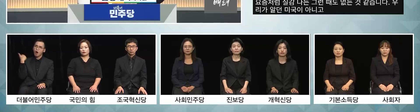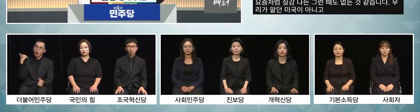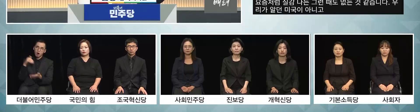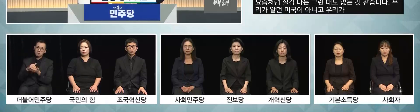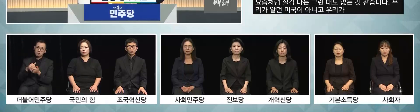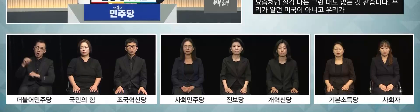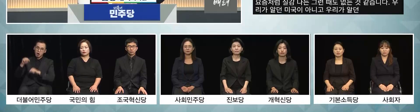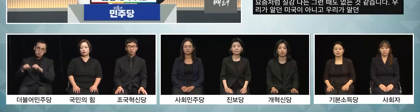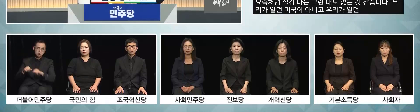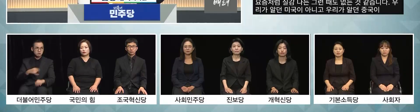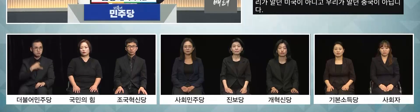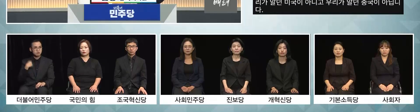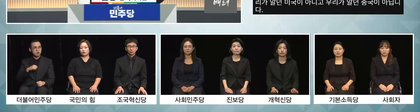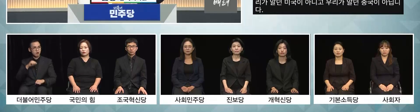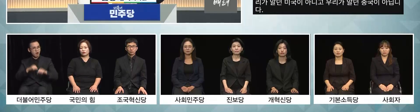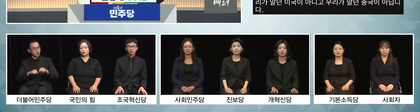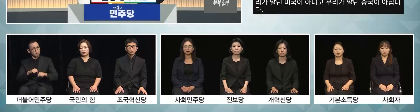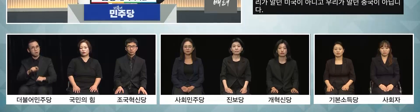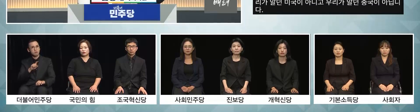알던 중국이 아닙니다.